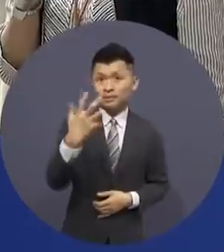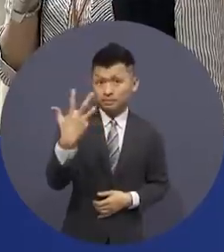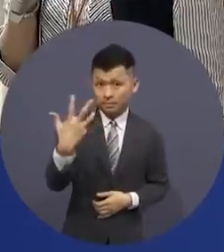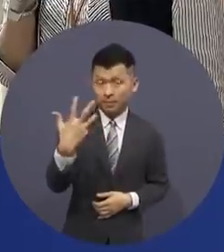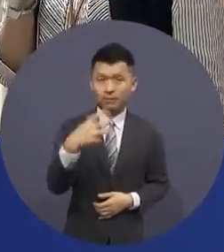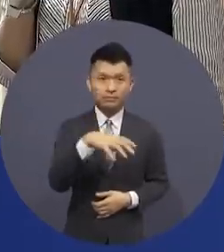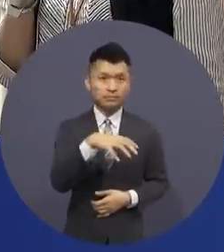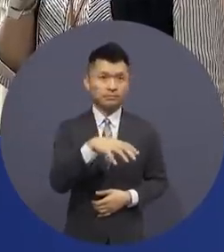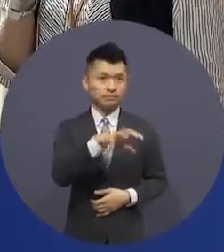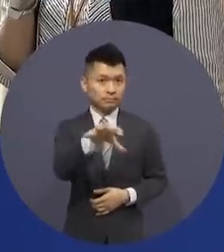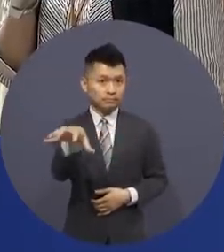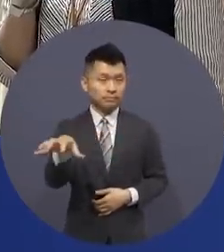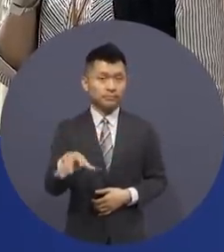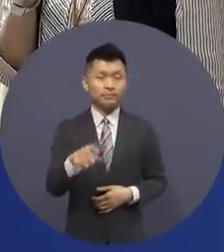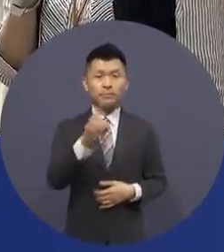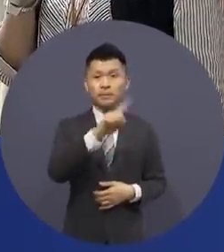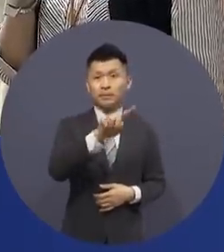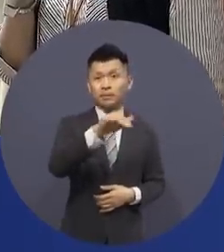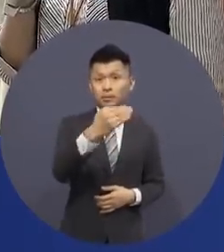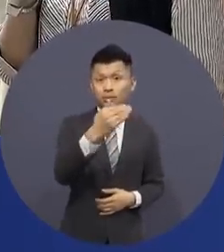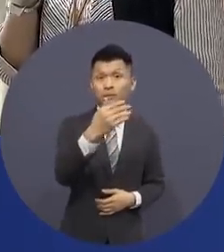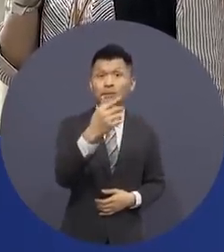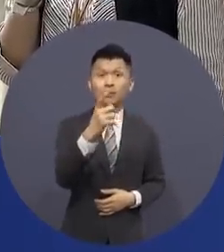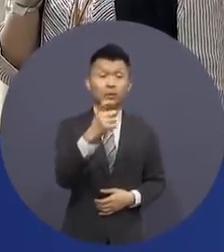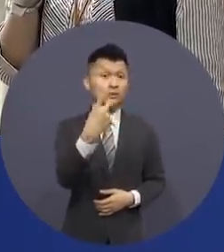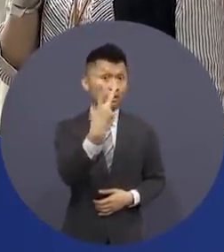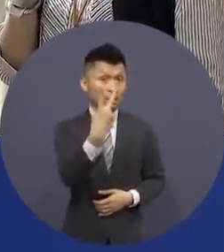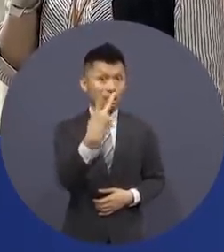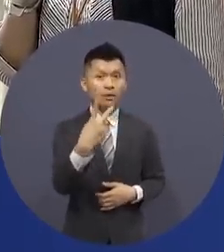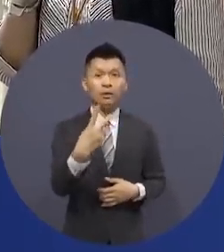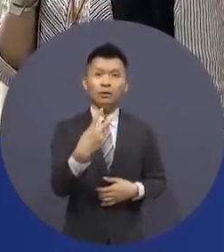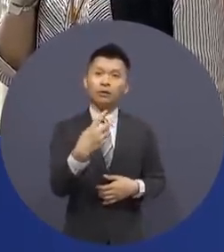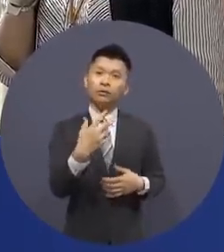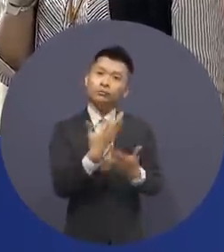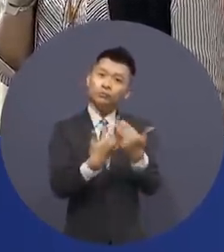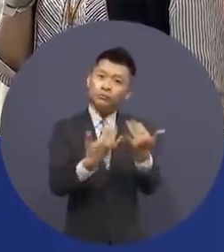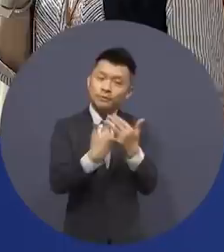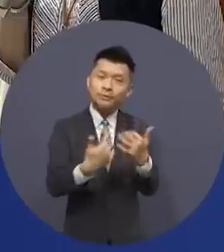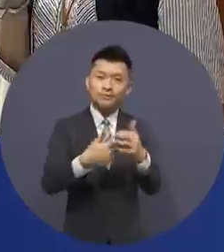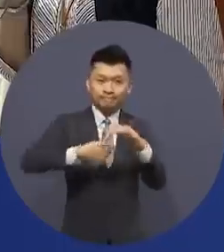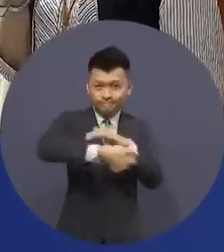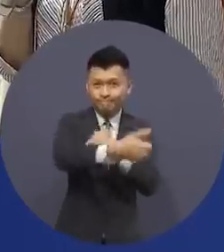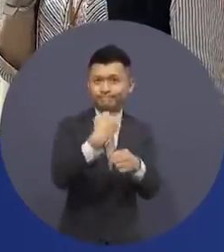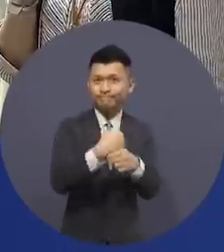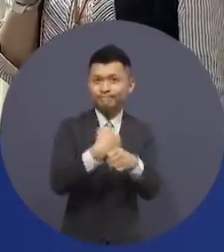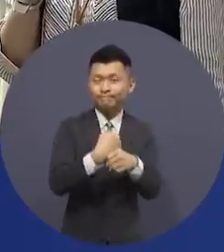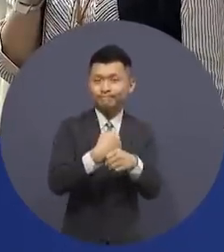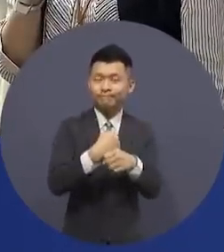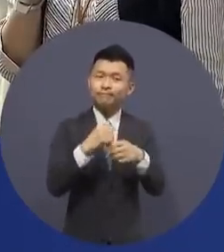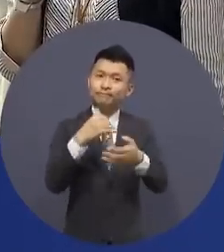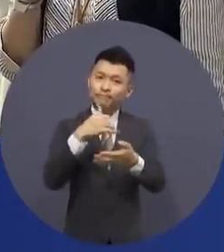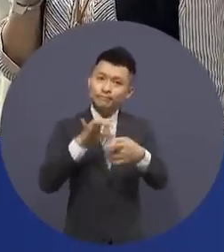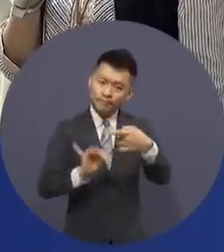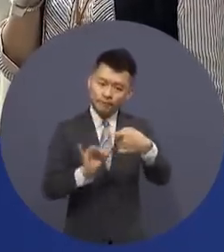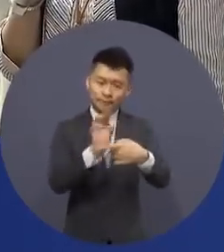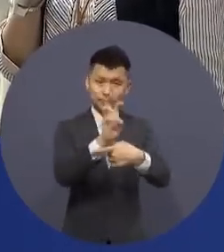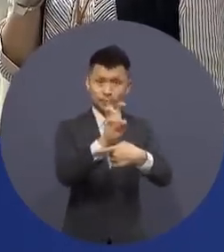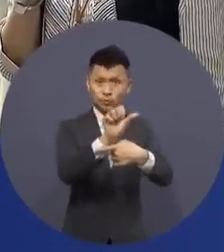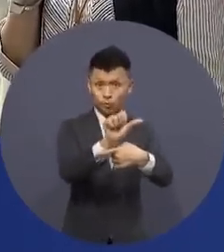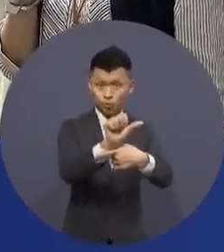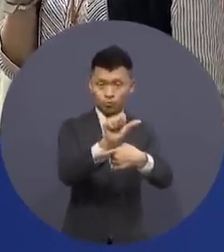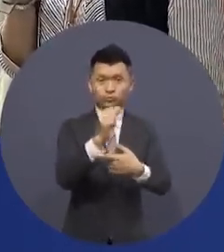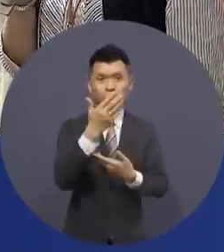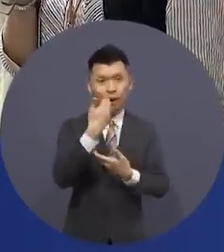有1962个庇护学员在这里面工作。那他们35%是餐饮